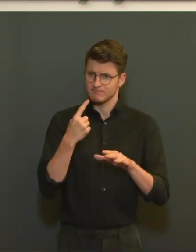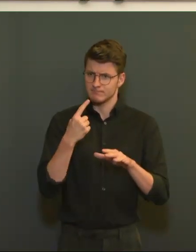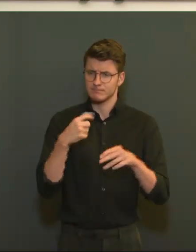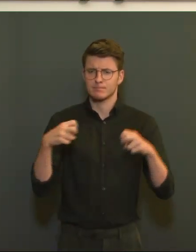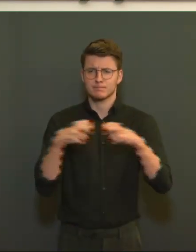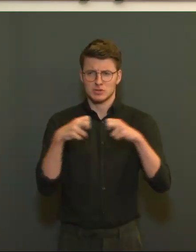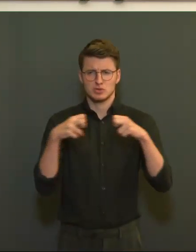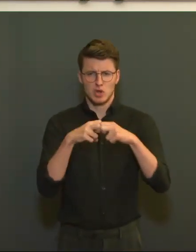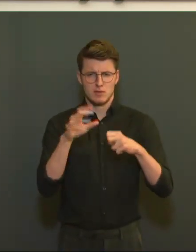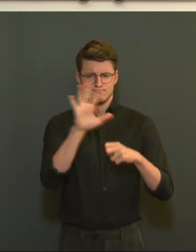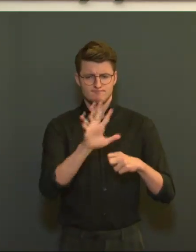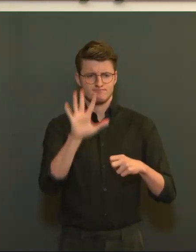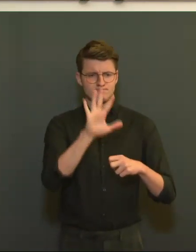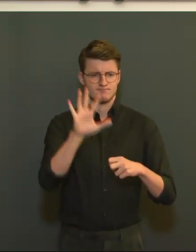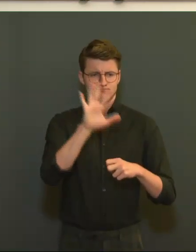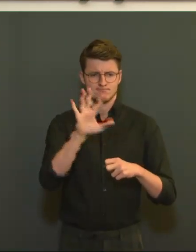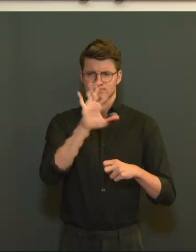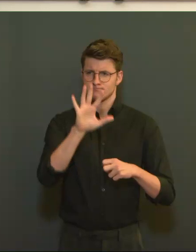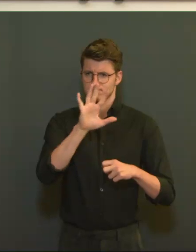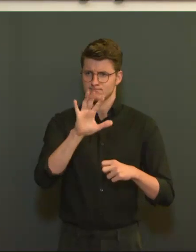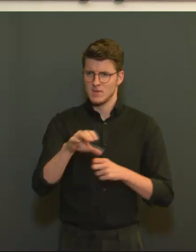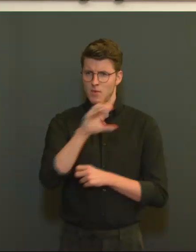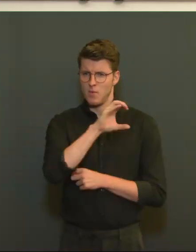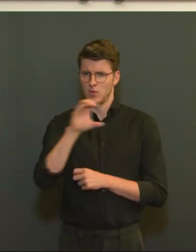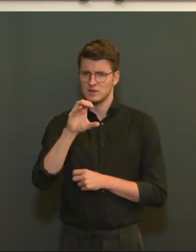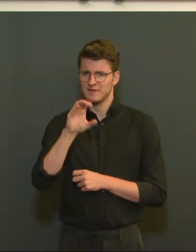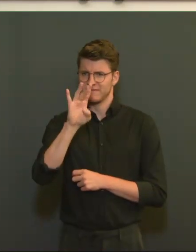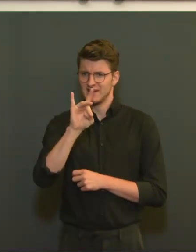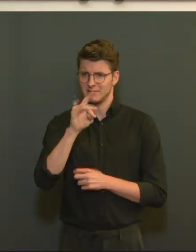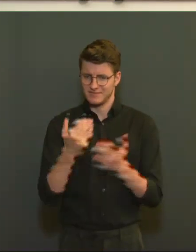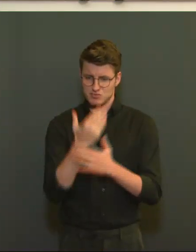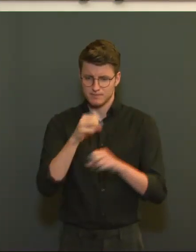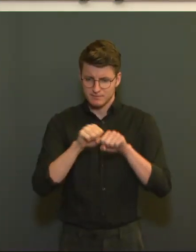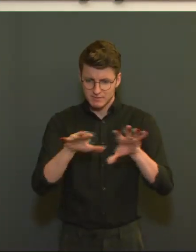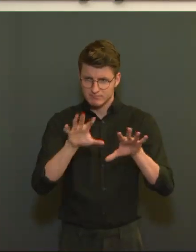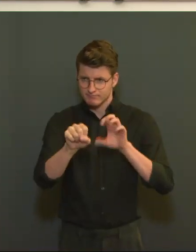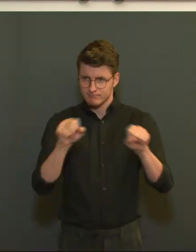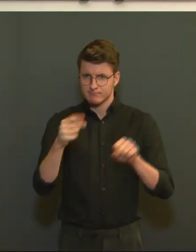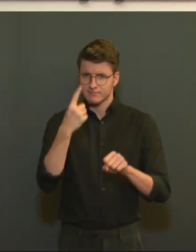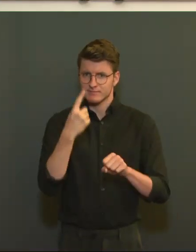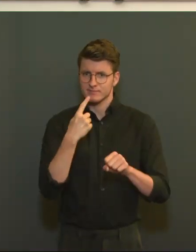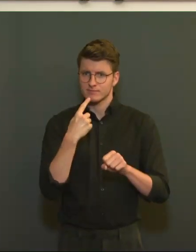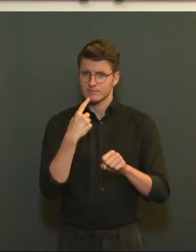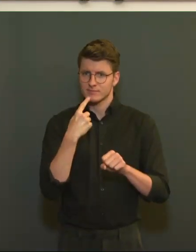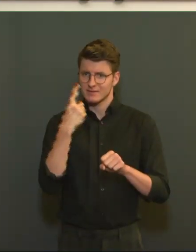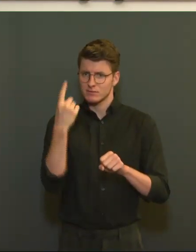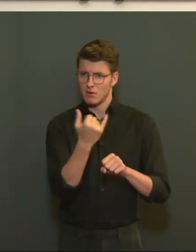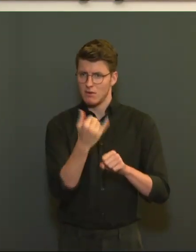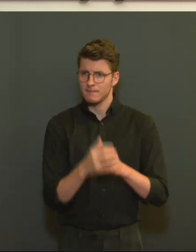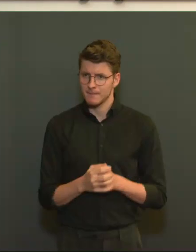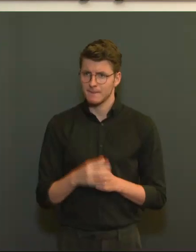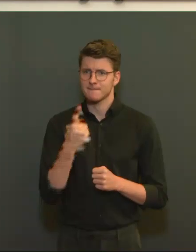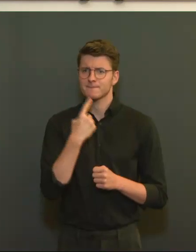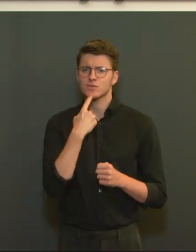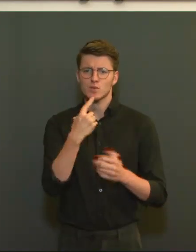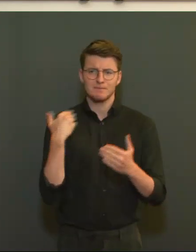hoofdstedelijk gewest, met 140 nieuwe infecties de afgelopen week. Dat is een toename van